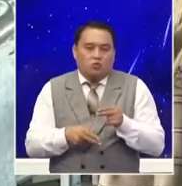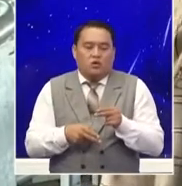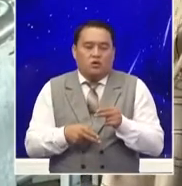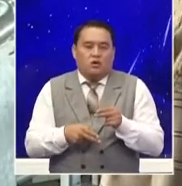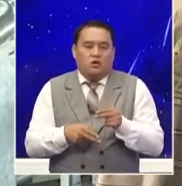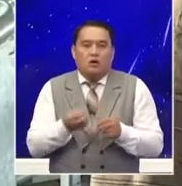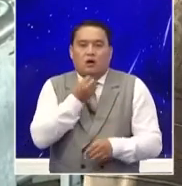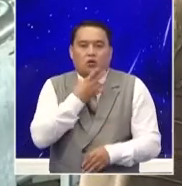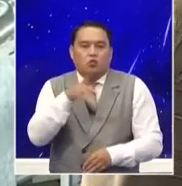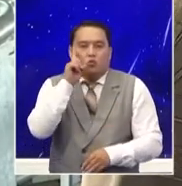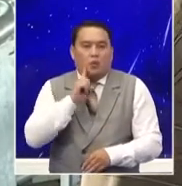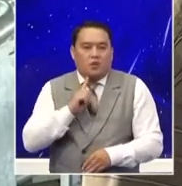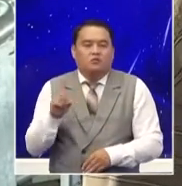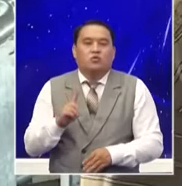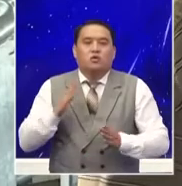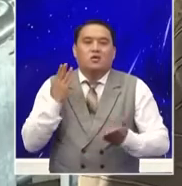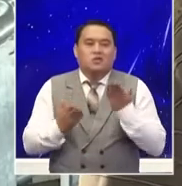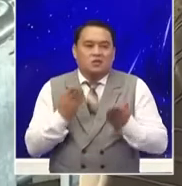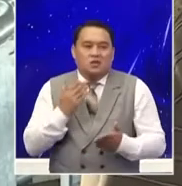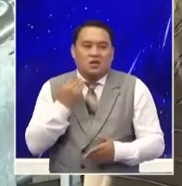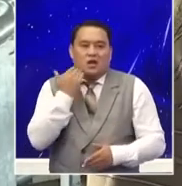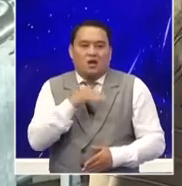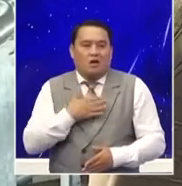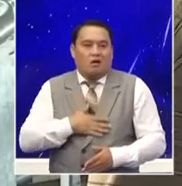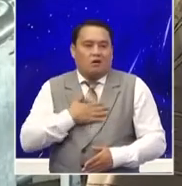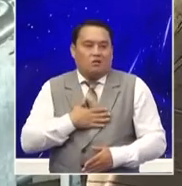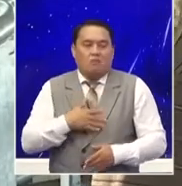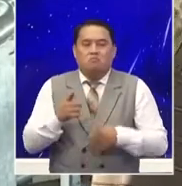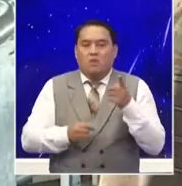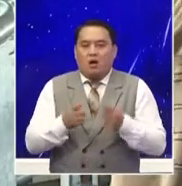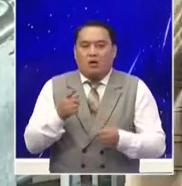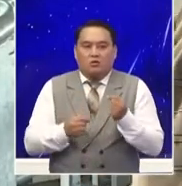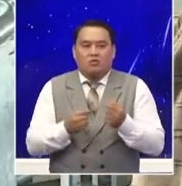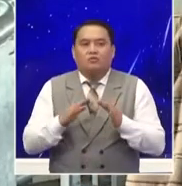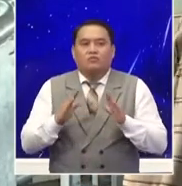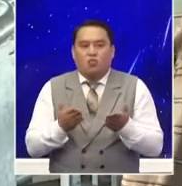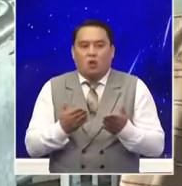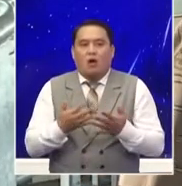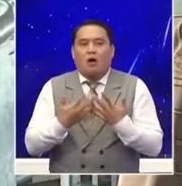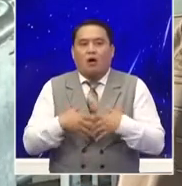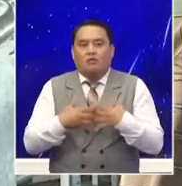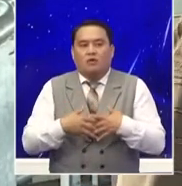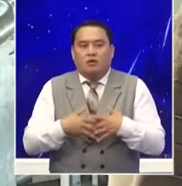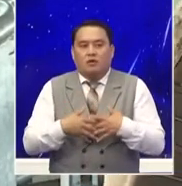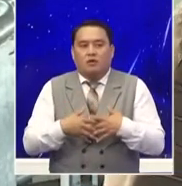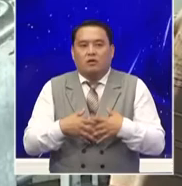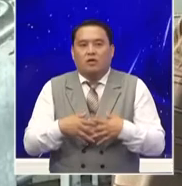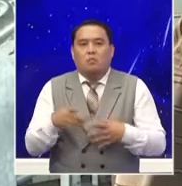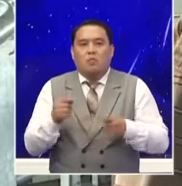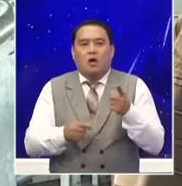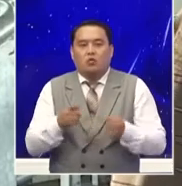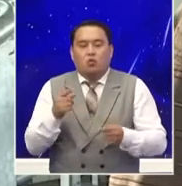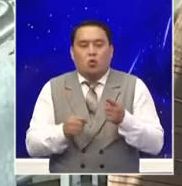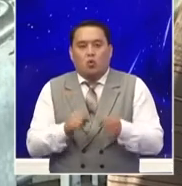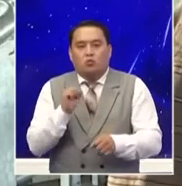это хорошая установка? В случае некачественного молока, то есть если маститный или что, да, автоматика срабатывает, это молоко не